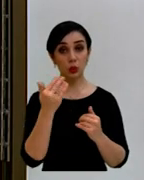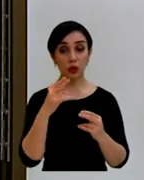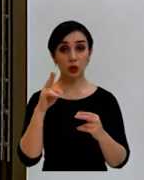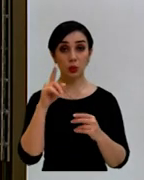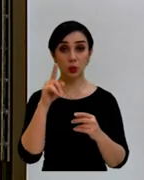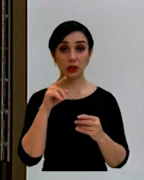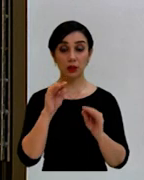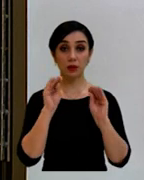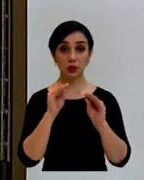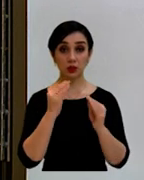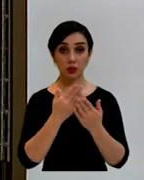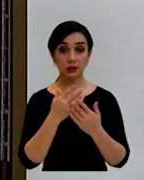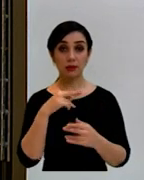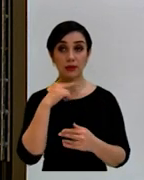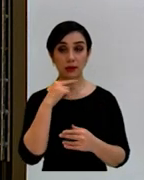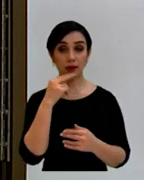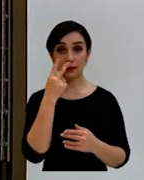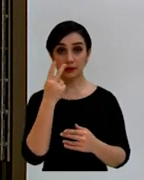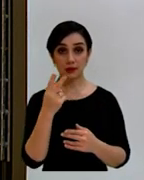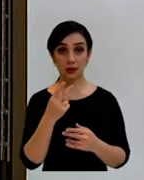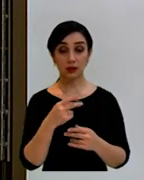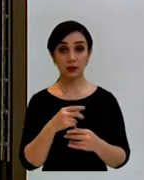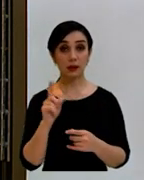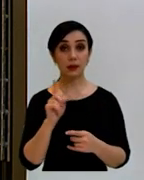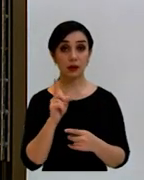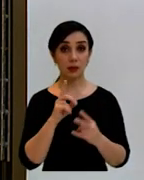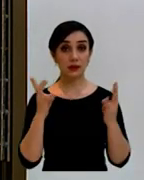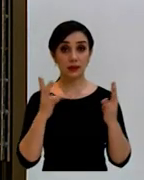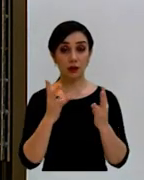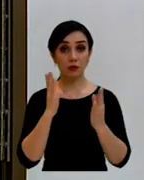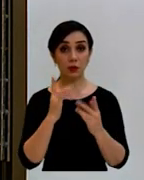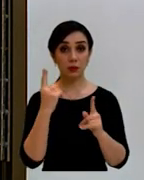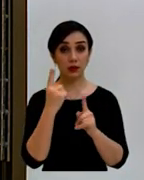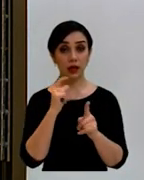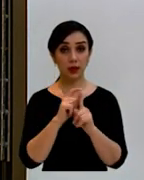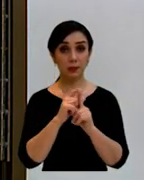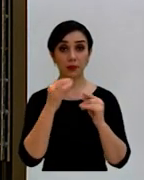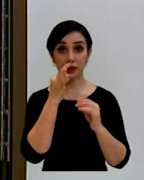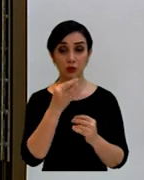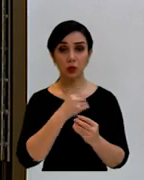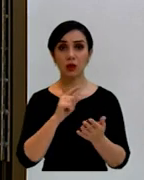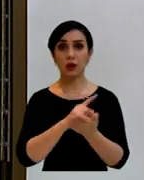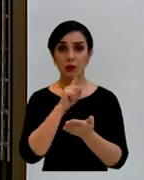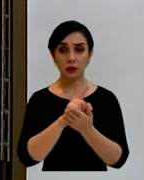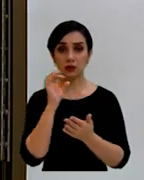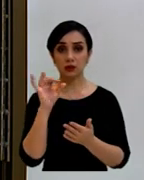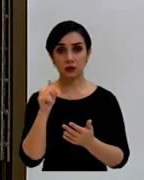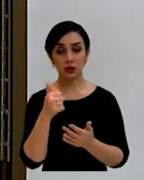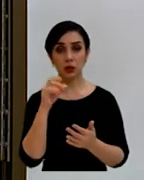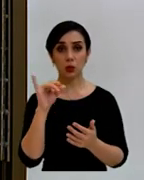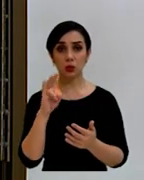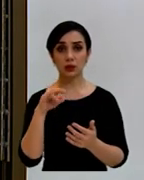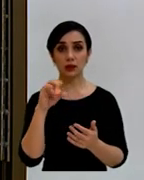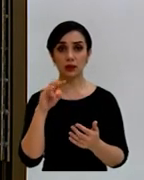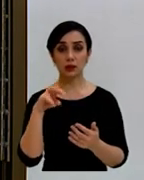undalmalarni ishlatayotganingizda diqqat qiling. Demak, zarur bir gapni aytmoqchi bo'lsangiz, albatta birinchi undalmani qo'yib